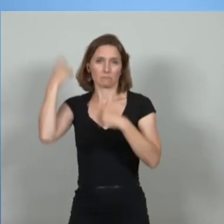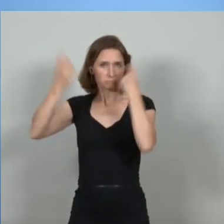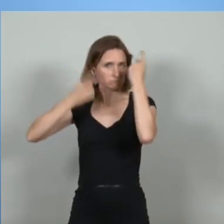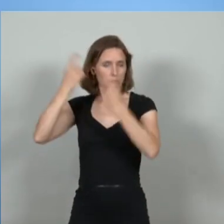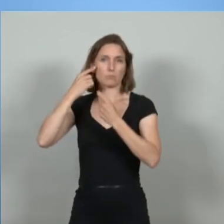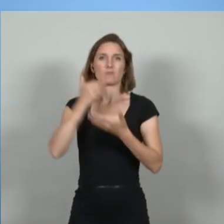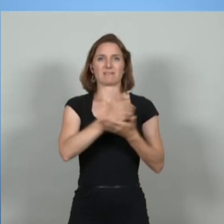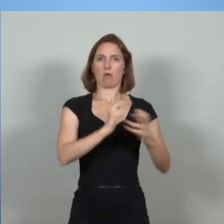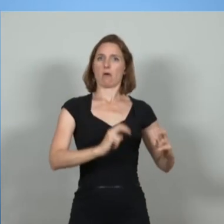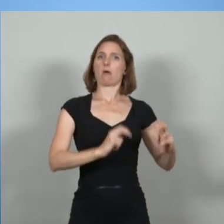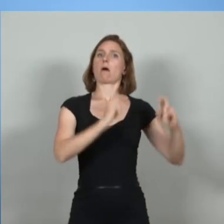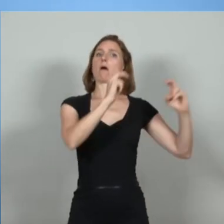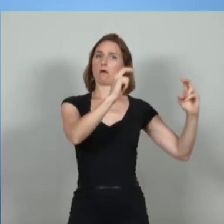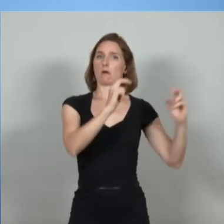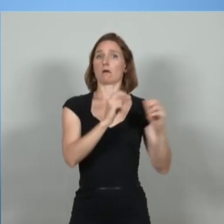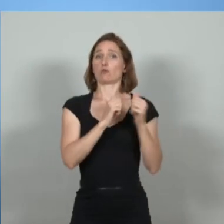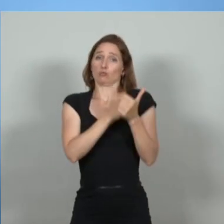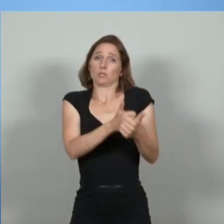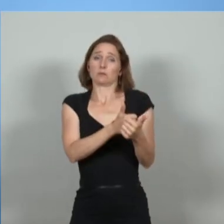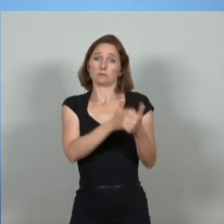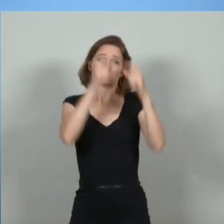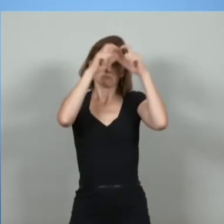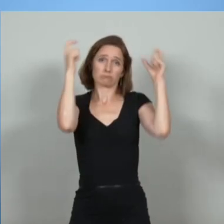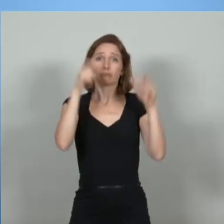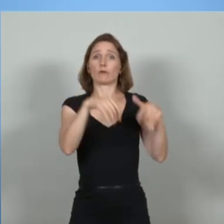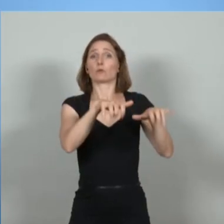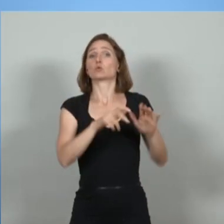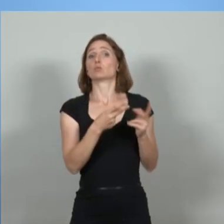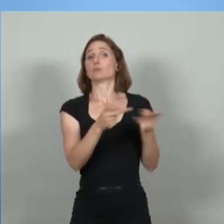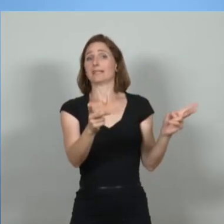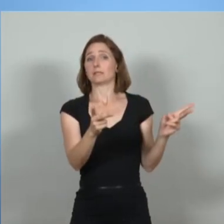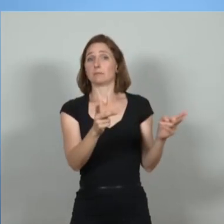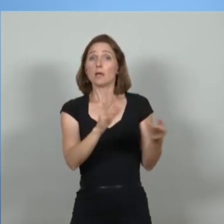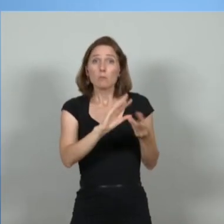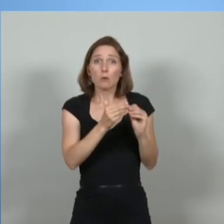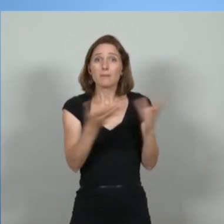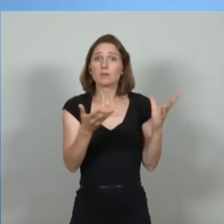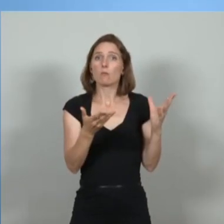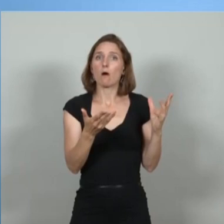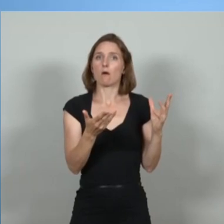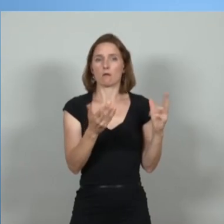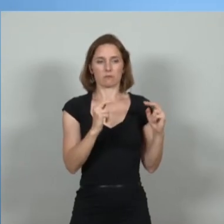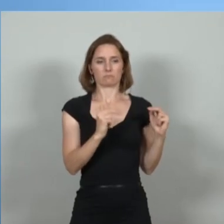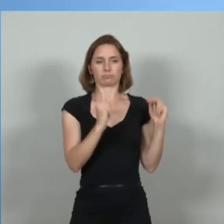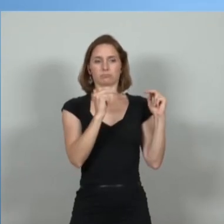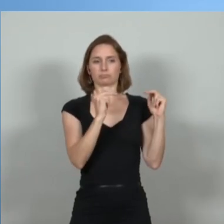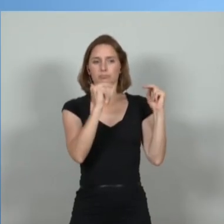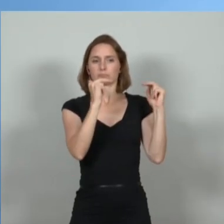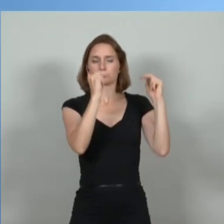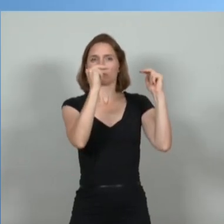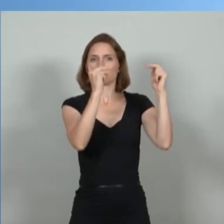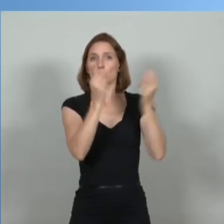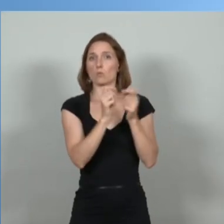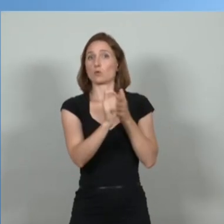conformément au statut de la fonction publique mais ces revalorisations successives écrasent les échelles de chalets de salaire